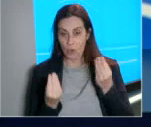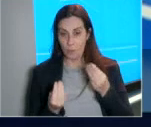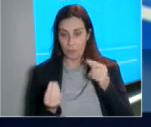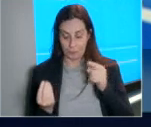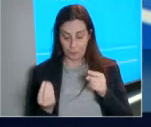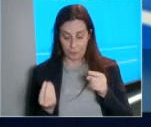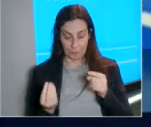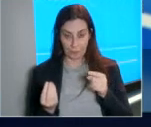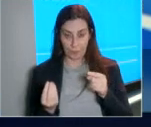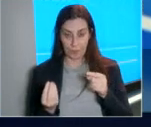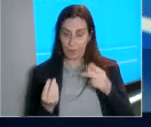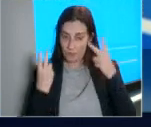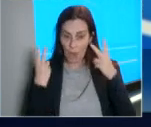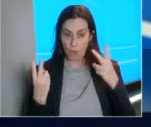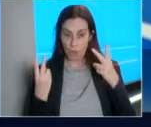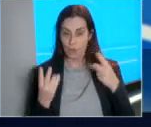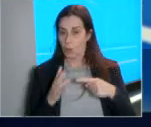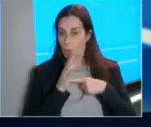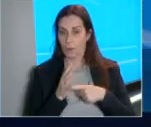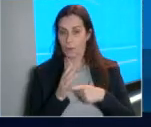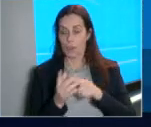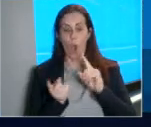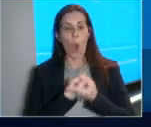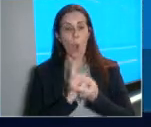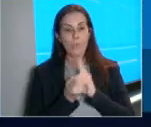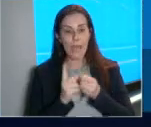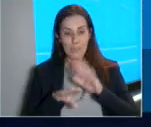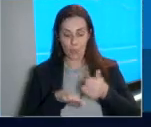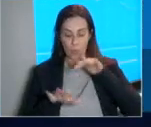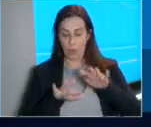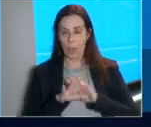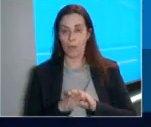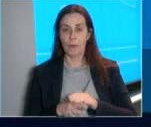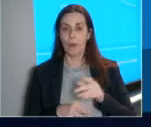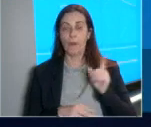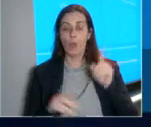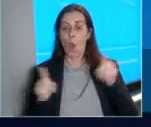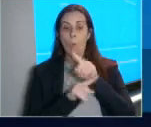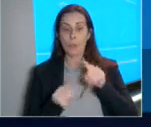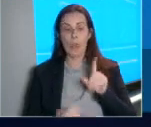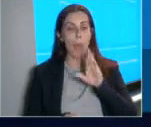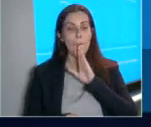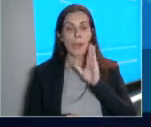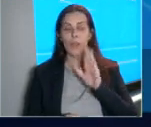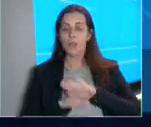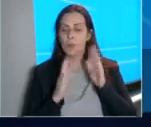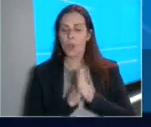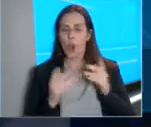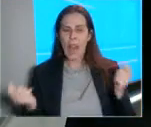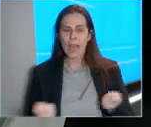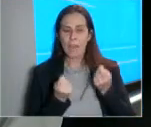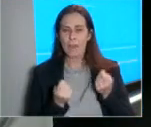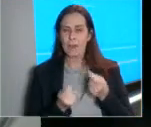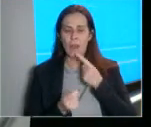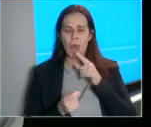שהם קודמים וחשובים, כמו רוטציה ואת כל הדברים האלה, ולא פוסלים אותו? הבעיה הייתה שבכל הקמפיינים משני